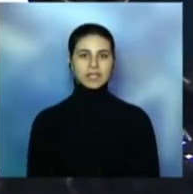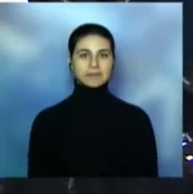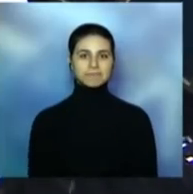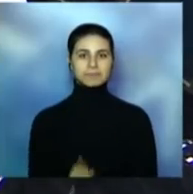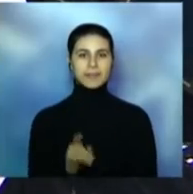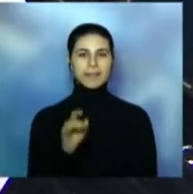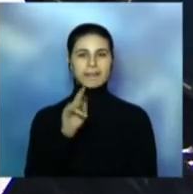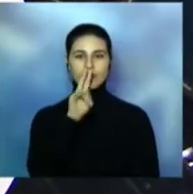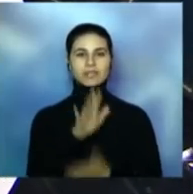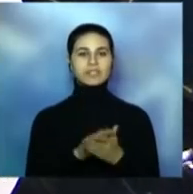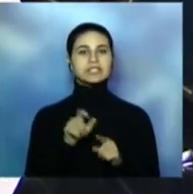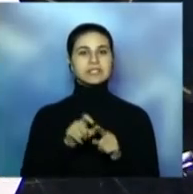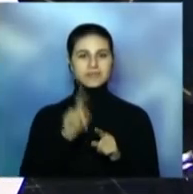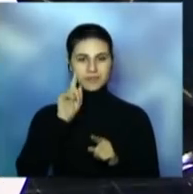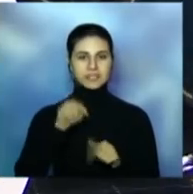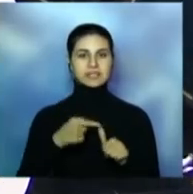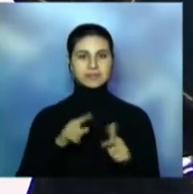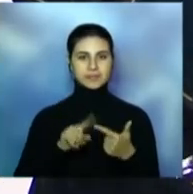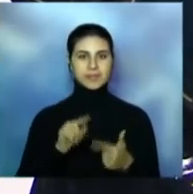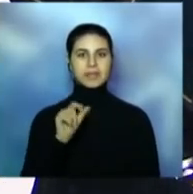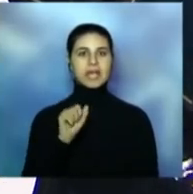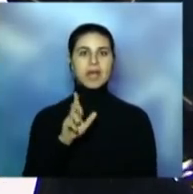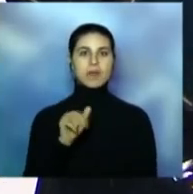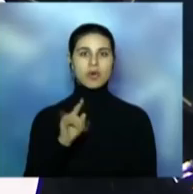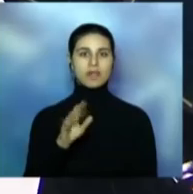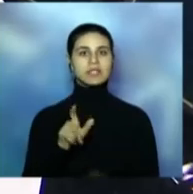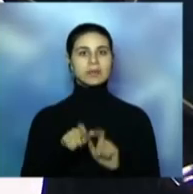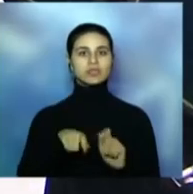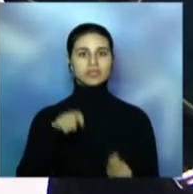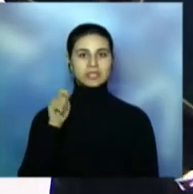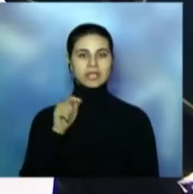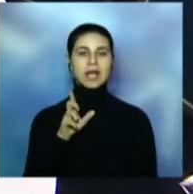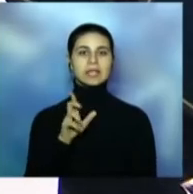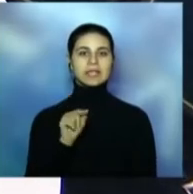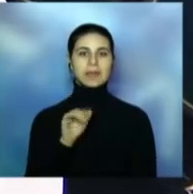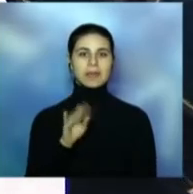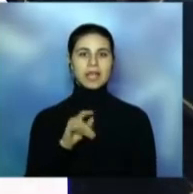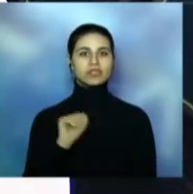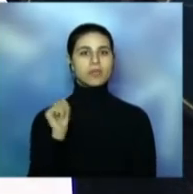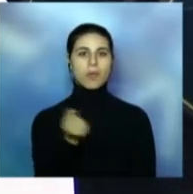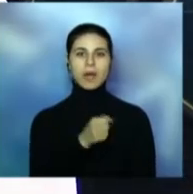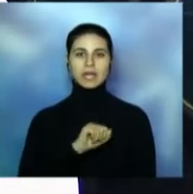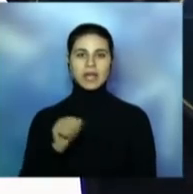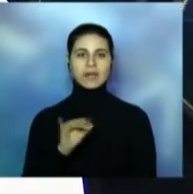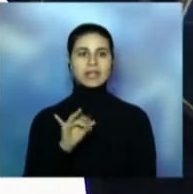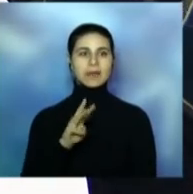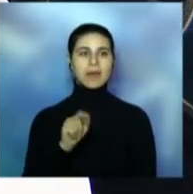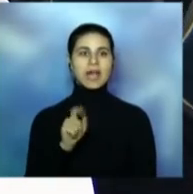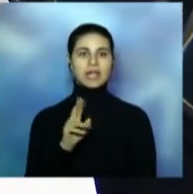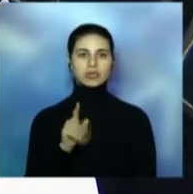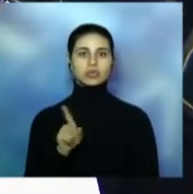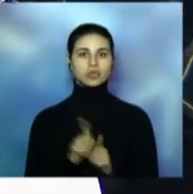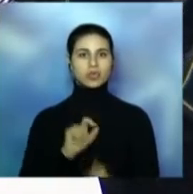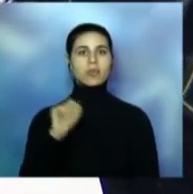სწორედ შეგვახსენე სტუმრები. თეა ბოლქვაძე, პარამ შოლდოსანი, ნინა თიბილაშვილი, პარამ ოფარიკავე და ირმა ხეცურიანი,